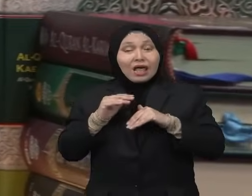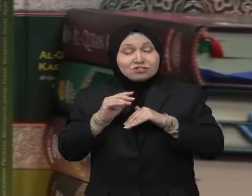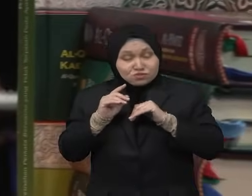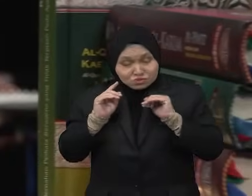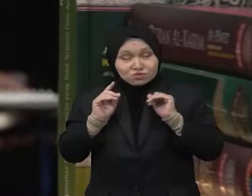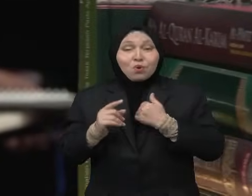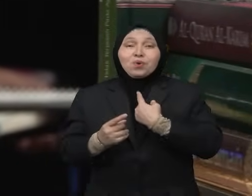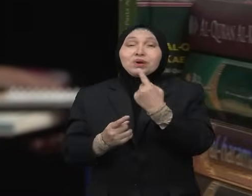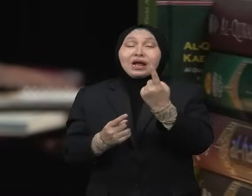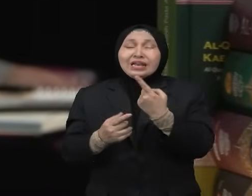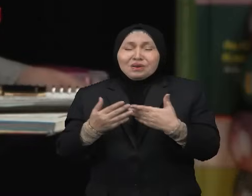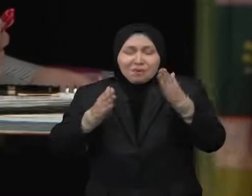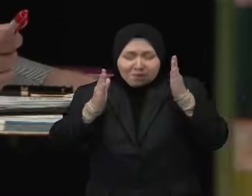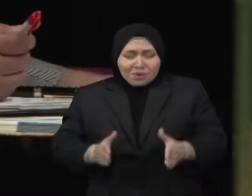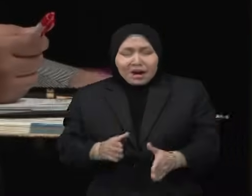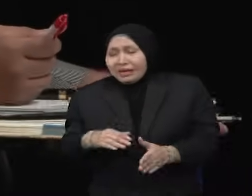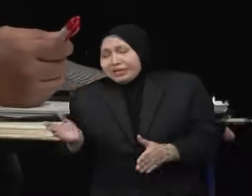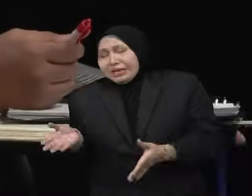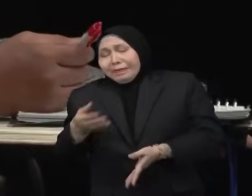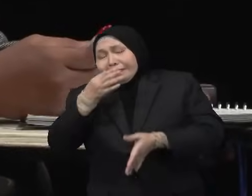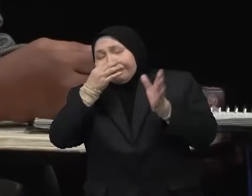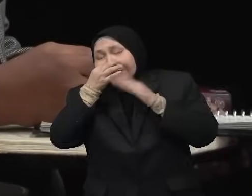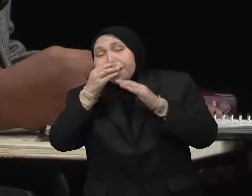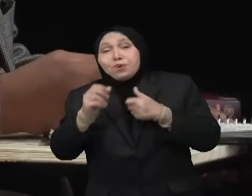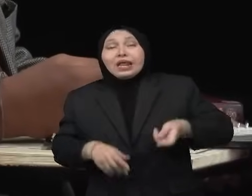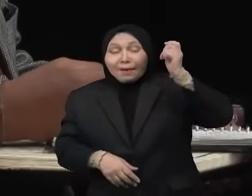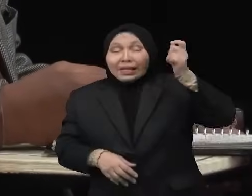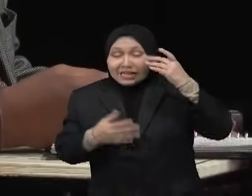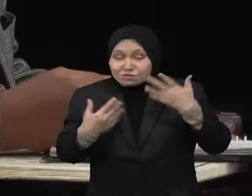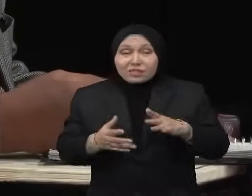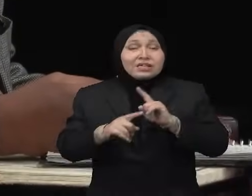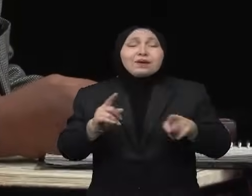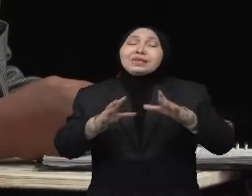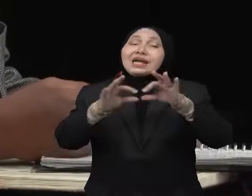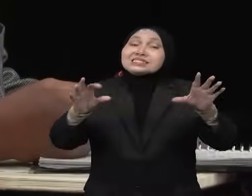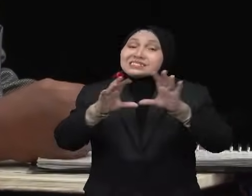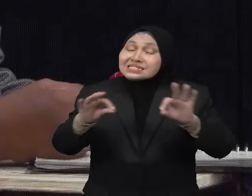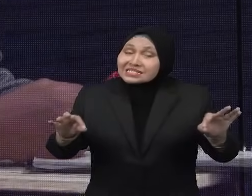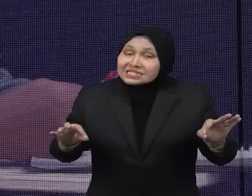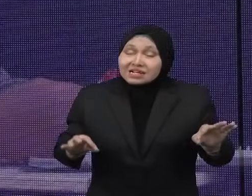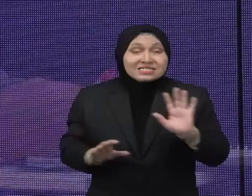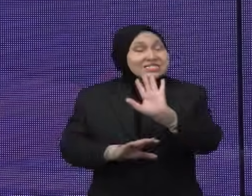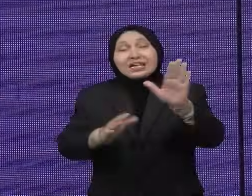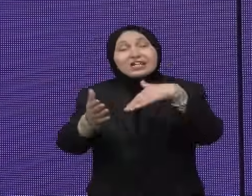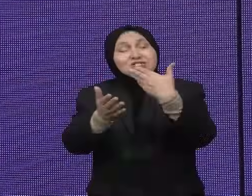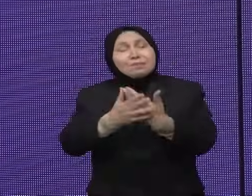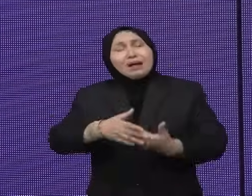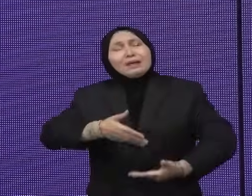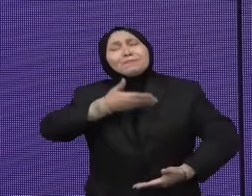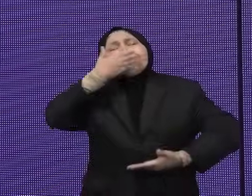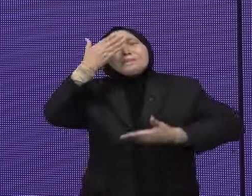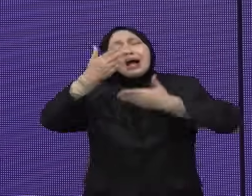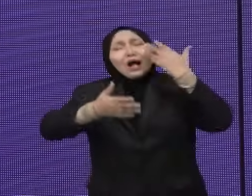kat masjid ada orang yang berbau pula. Yang berbau tu bolehlah mandi lepas tu kan. Tapi nak ceritanya ialah jangan sampai pasal bau